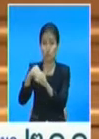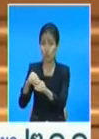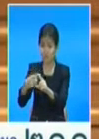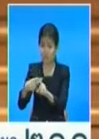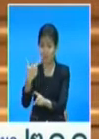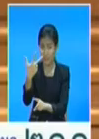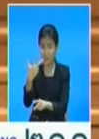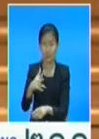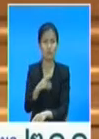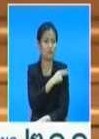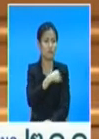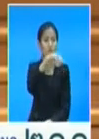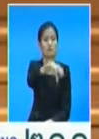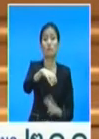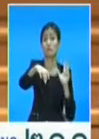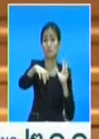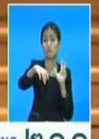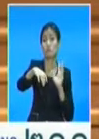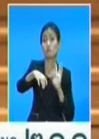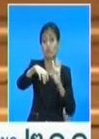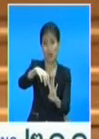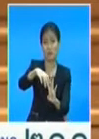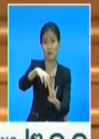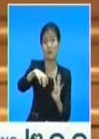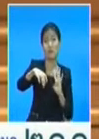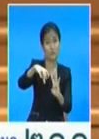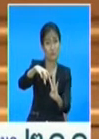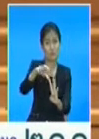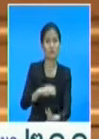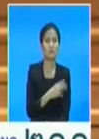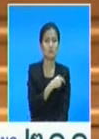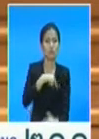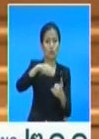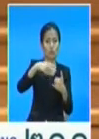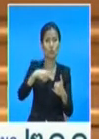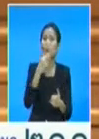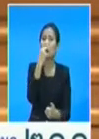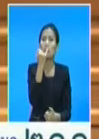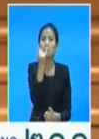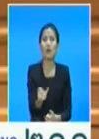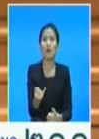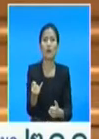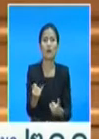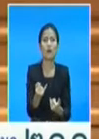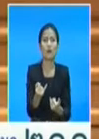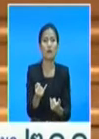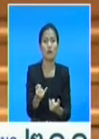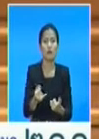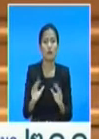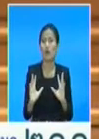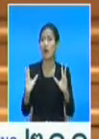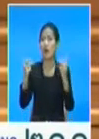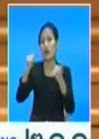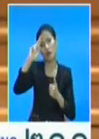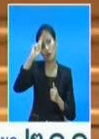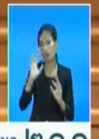แพ้แล้วผมกำลังจะบอกว่านี่แหละครับคือเครื่องกรองชั้นดีครับเครื่องกร